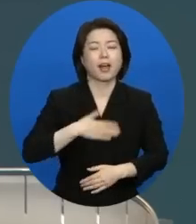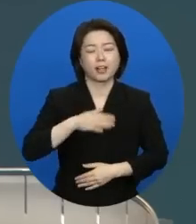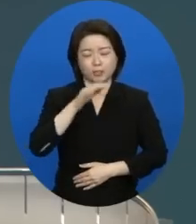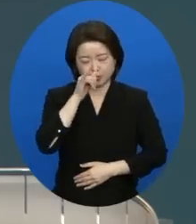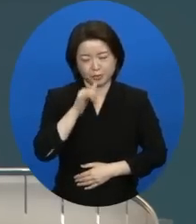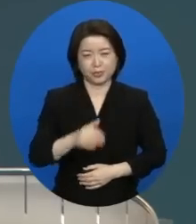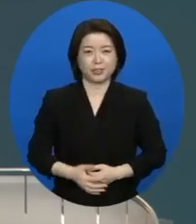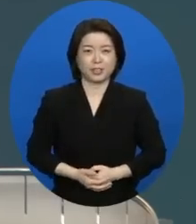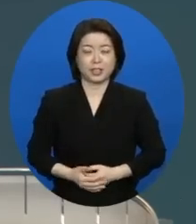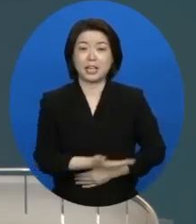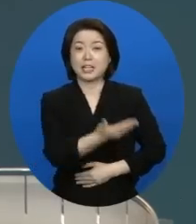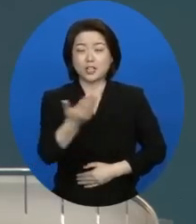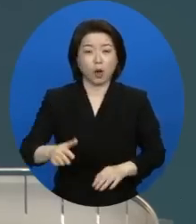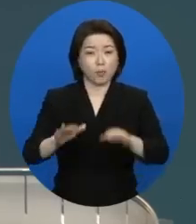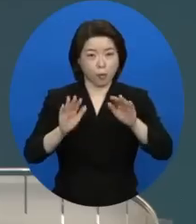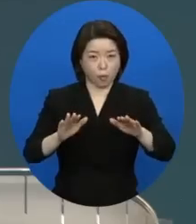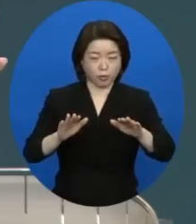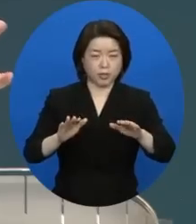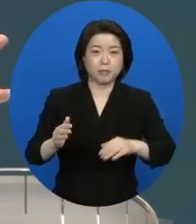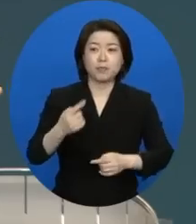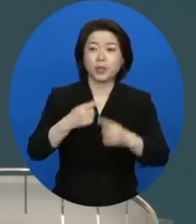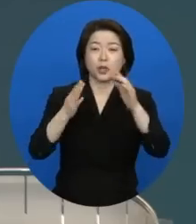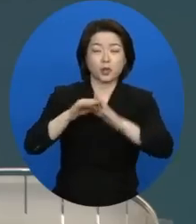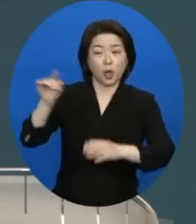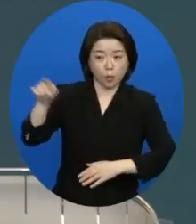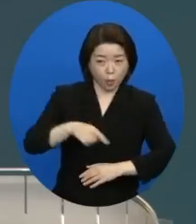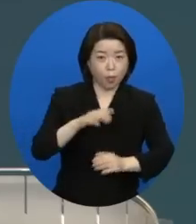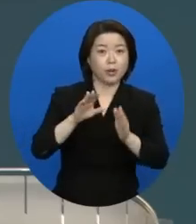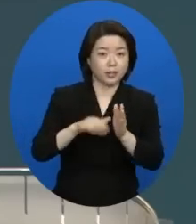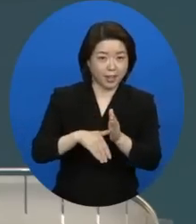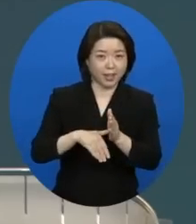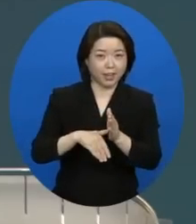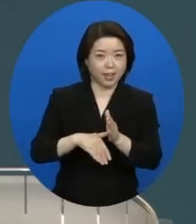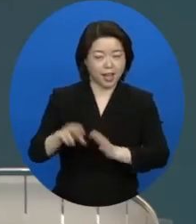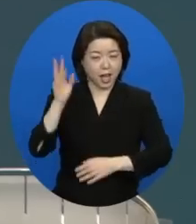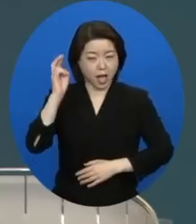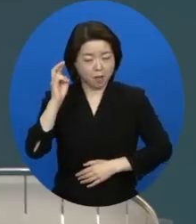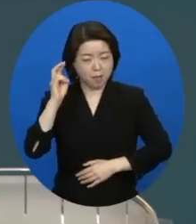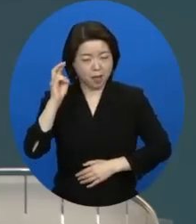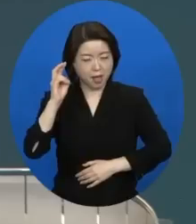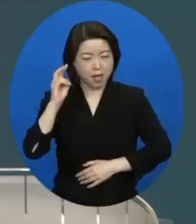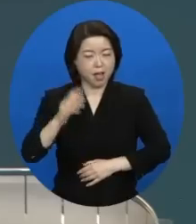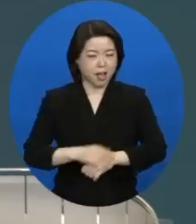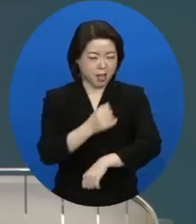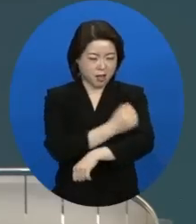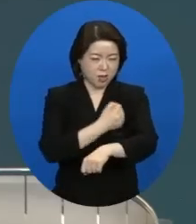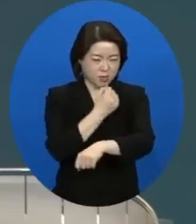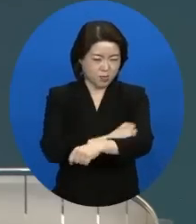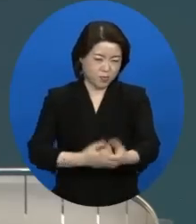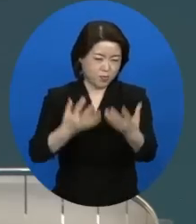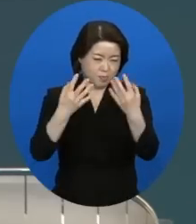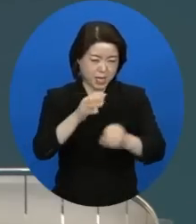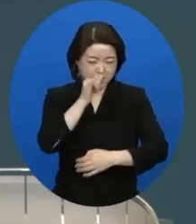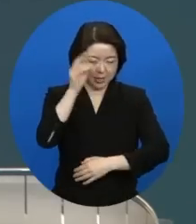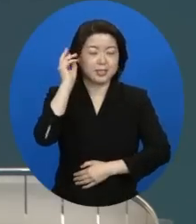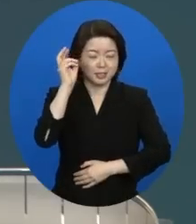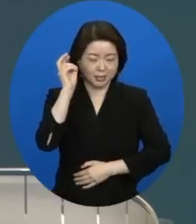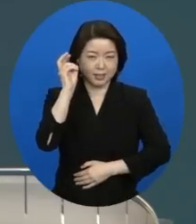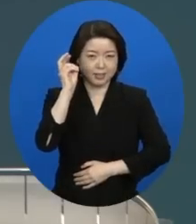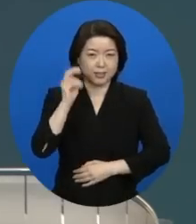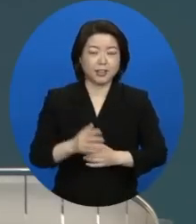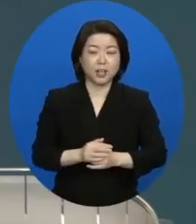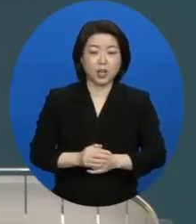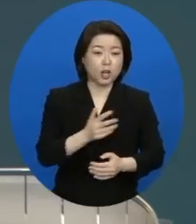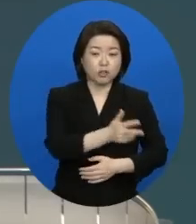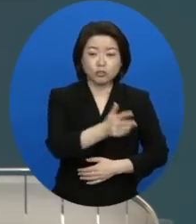있어요. 여러분, 오늘 여러분이 교회 오실 때 아마 상당한 희생과 수고를 하셨을 겁니다.